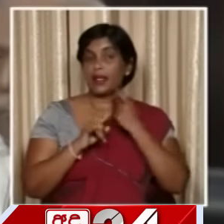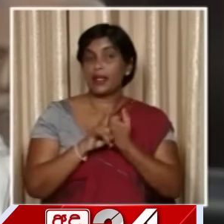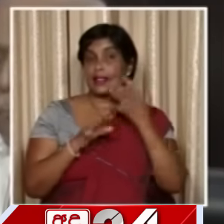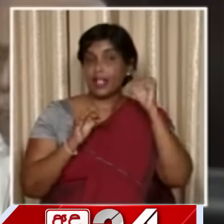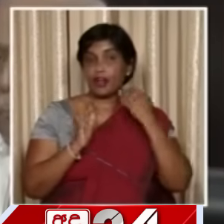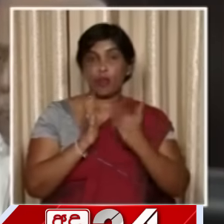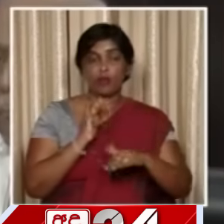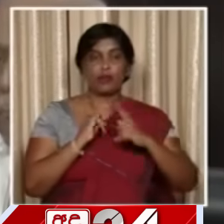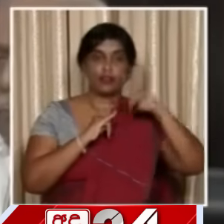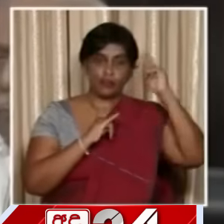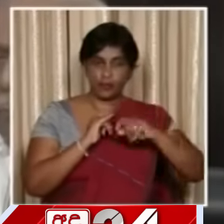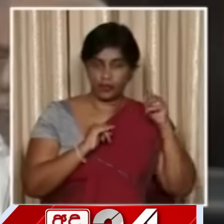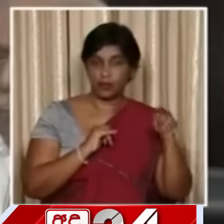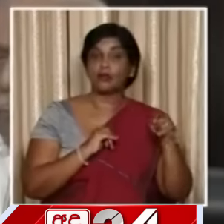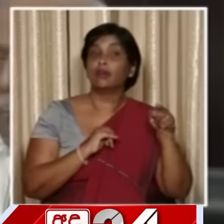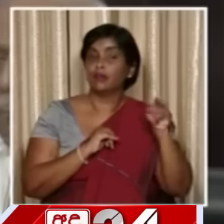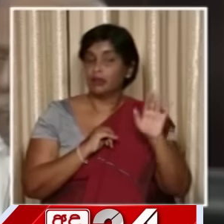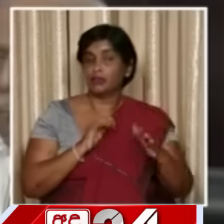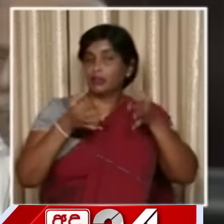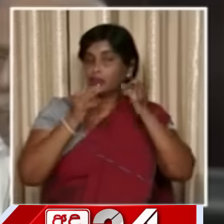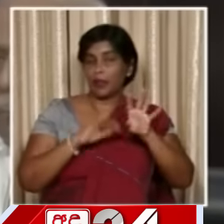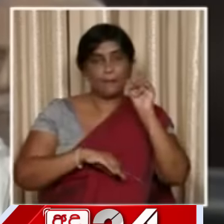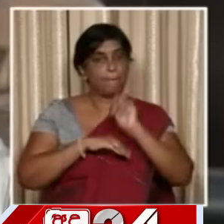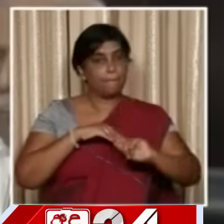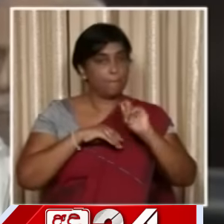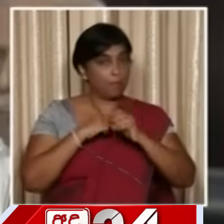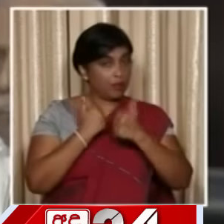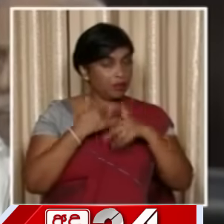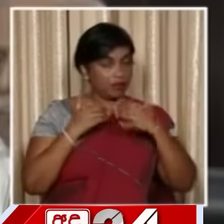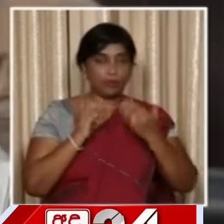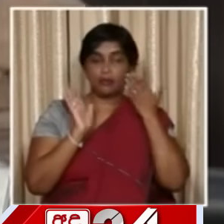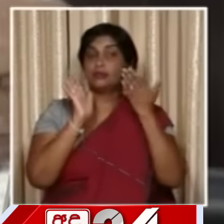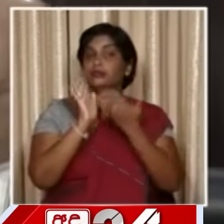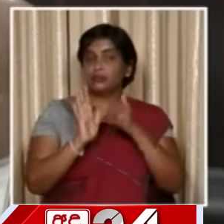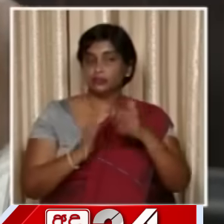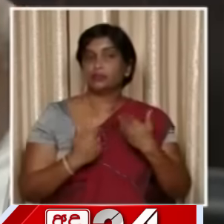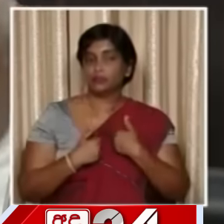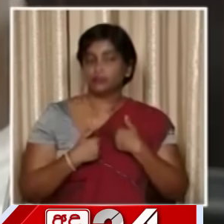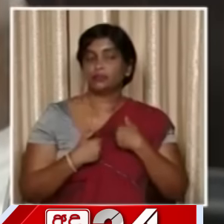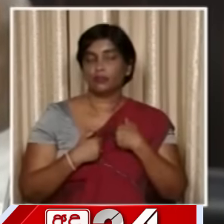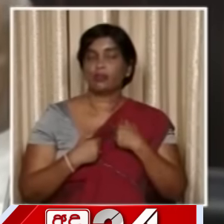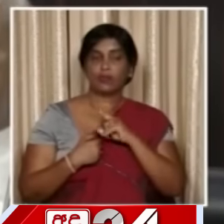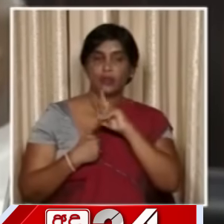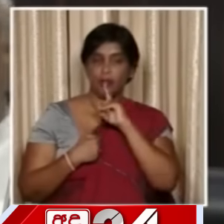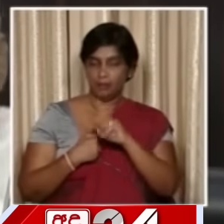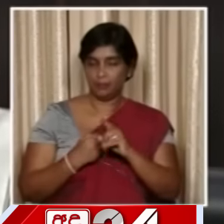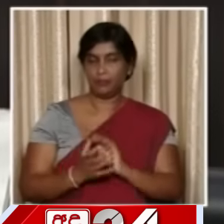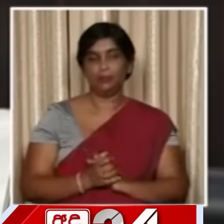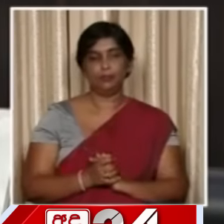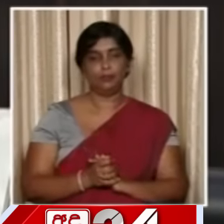මොරටු විශ්වවිද්‍යාල වෙතයි. ඒ සඳහා විධිමත් සැලසුම් සකස් කොට ඉදිරිපත් කරන ලෙස මම ඔවුන්ගෙන් ඉල්ලා සිටිනවා.